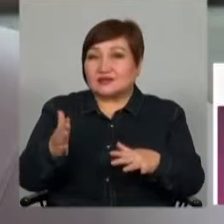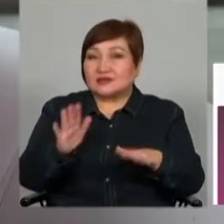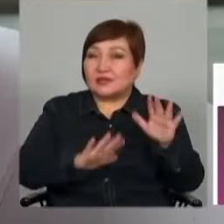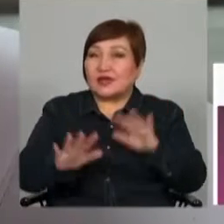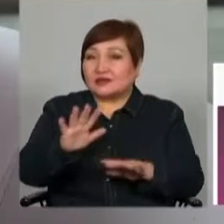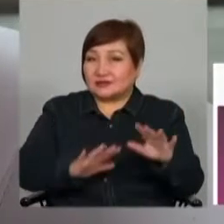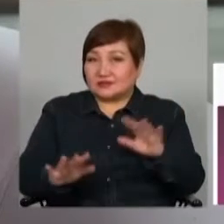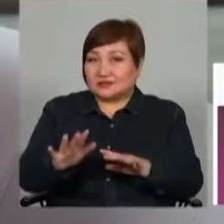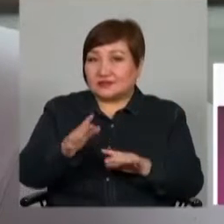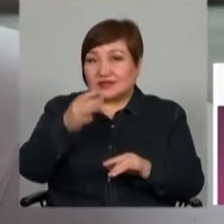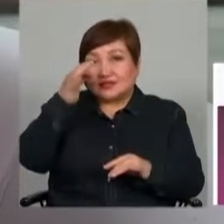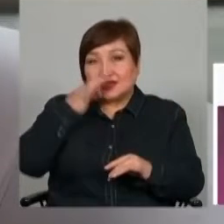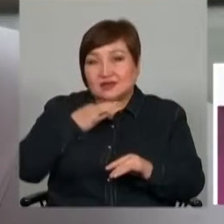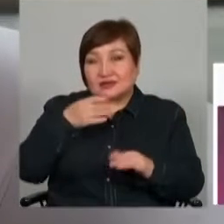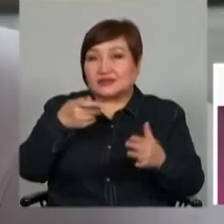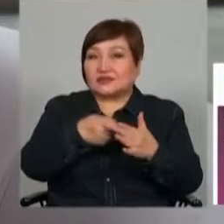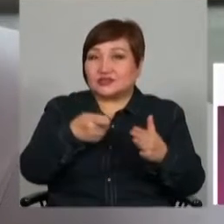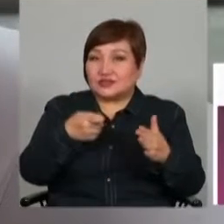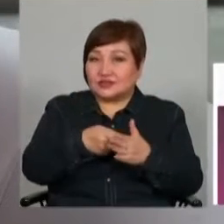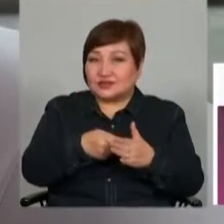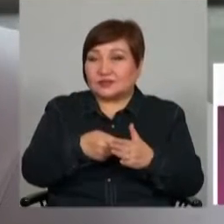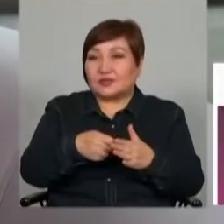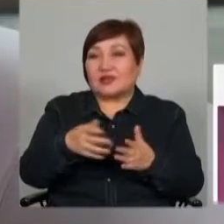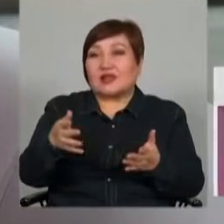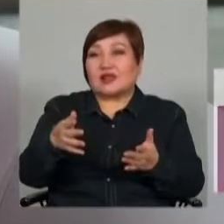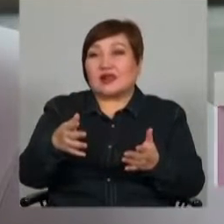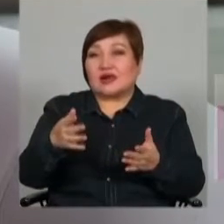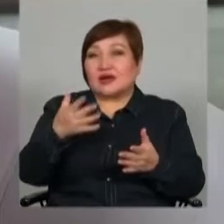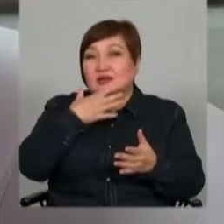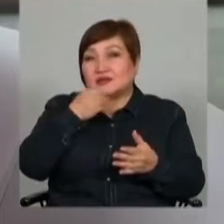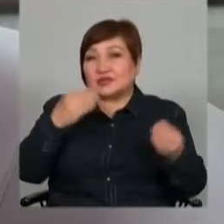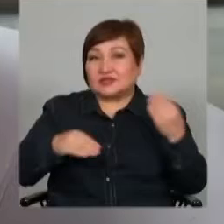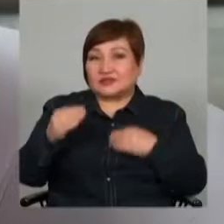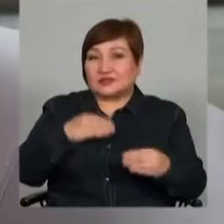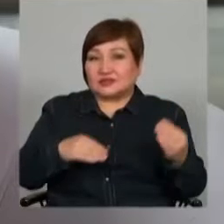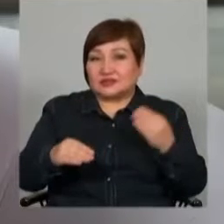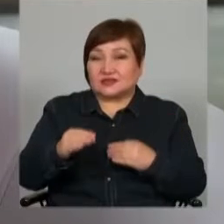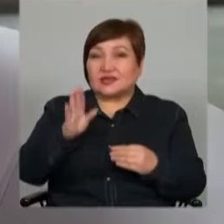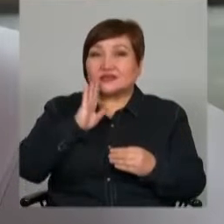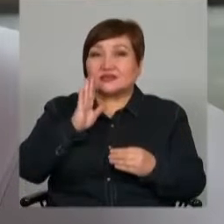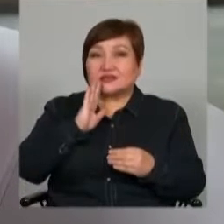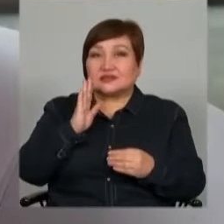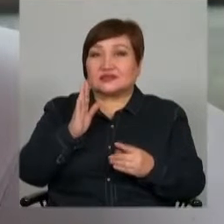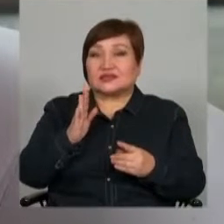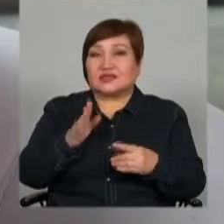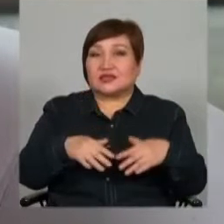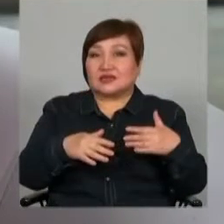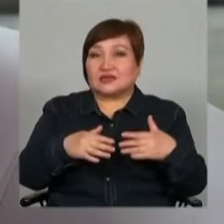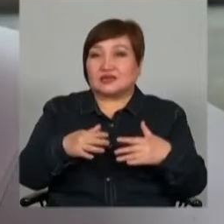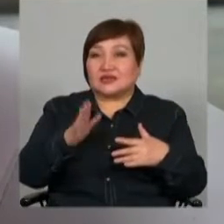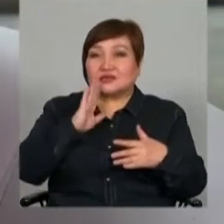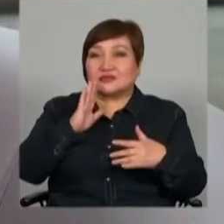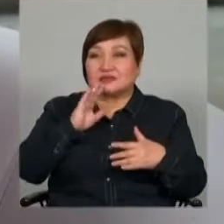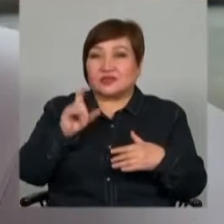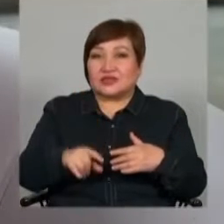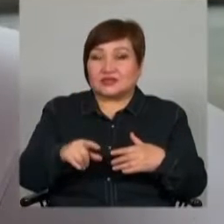kigizdi, şaması gelgen, jorganı mıngızdı. Kız balanı esik jaqqa oturğızbay, tördün oñ jağına oturğızdı.